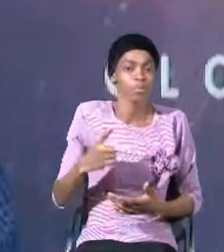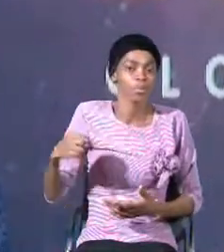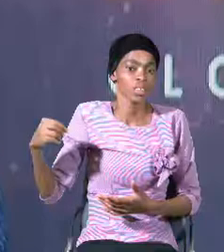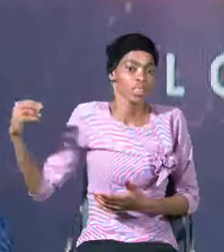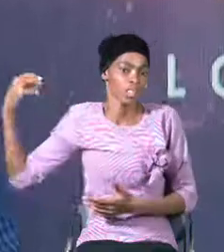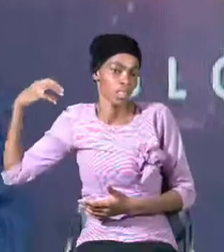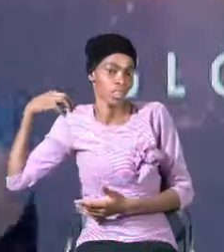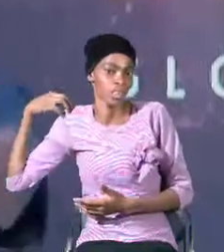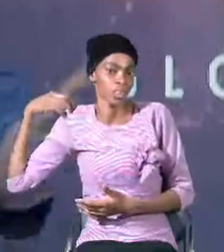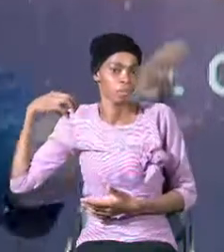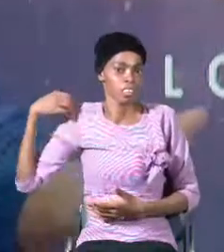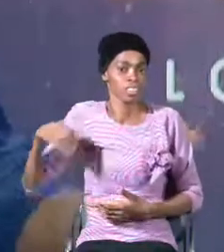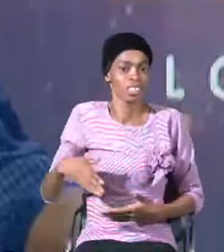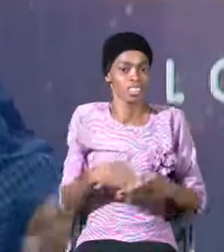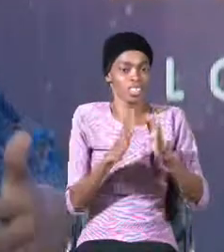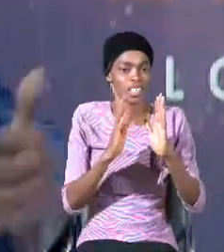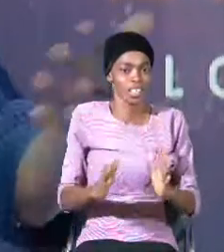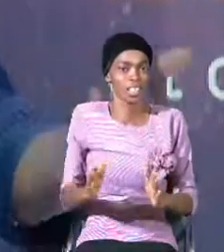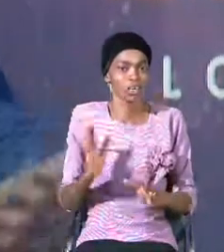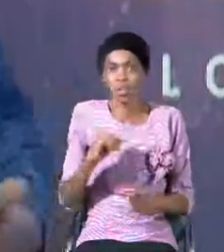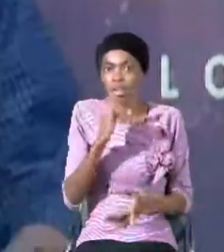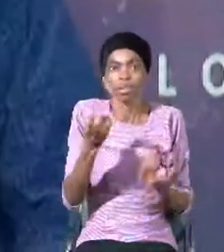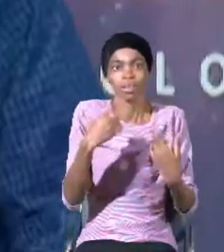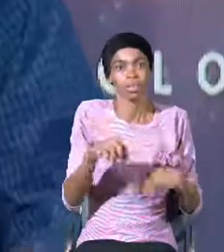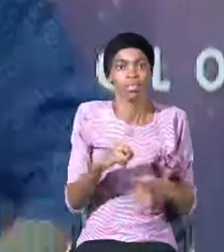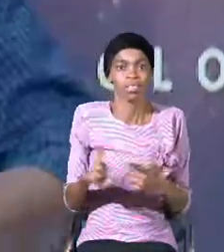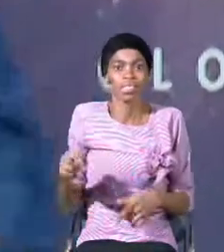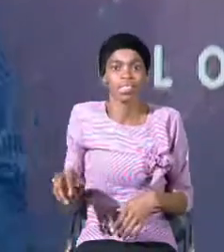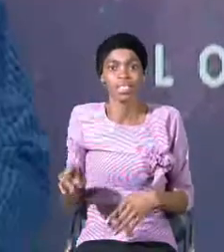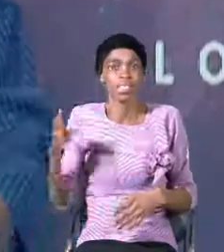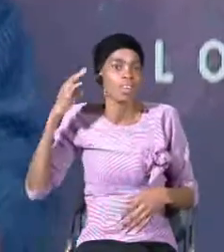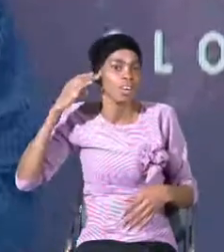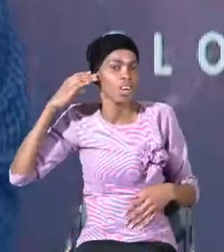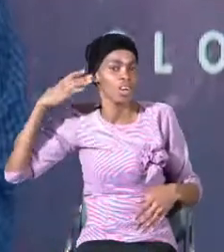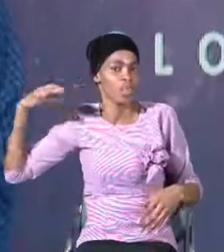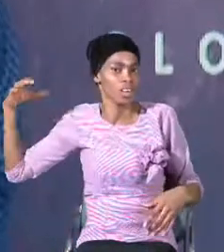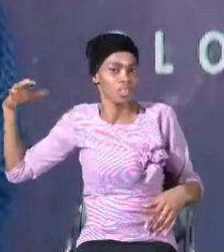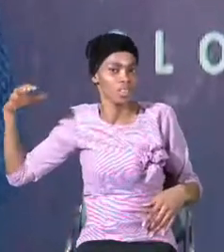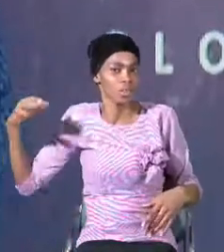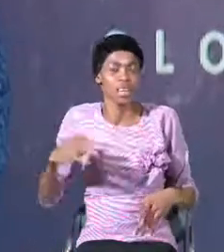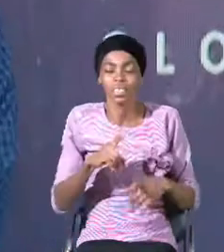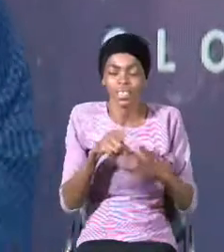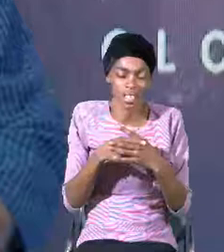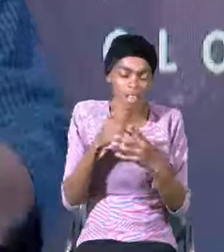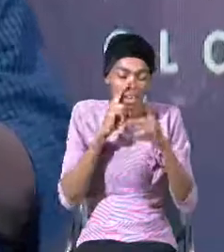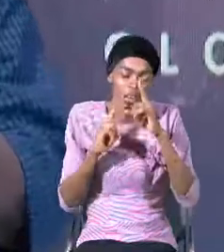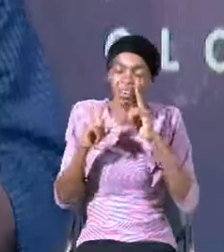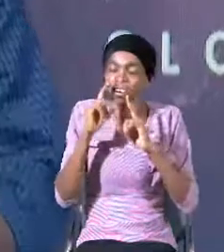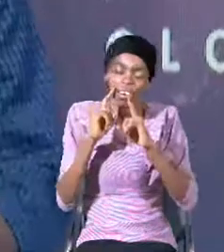capitaine, le majeur ne vient pas à la radio et il pleure. Il